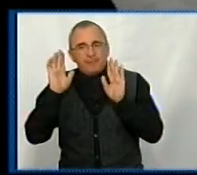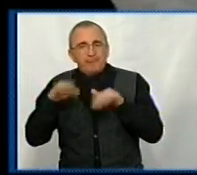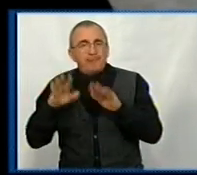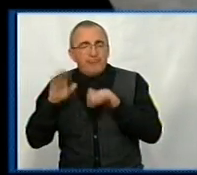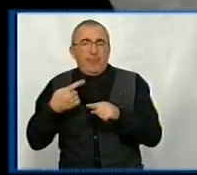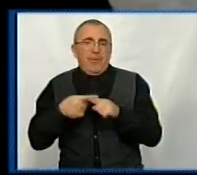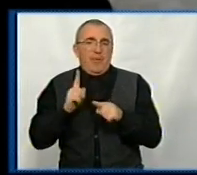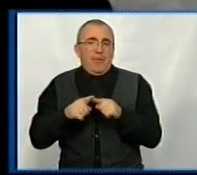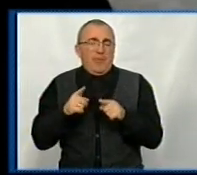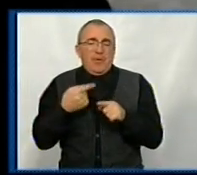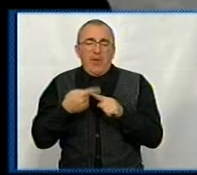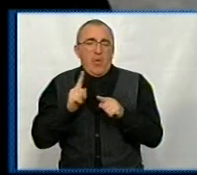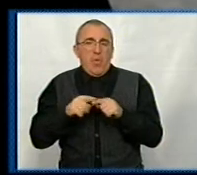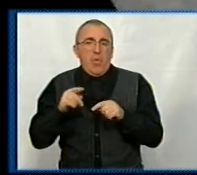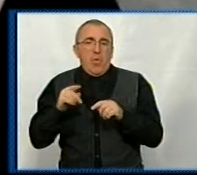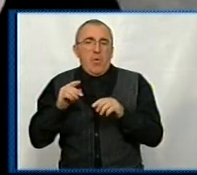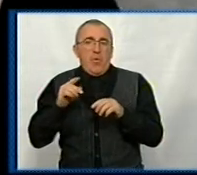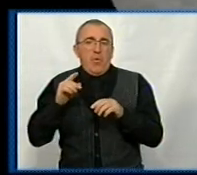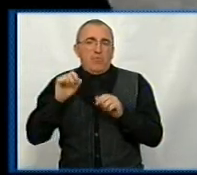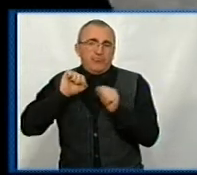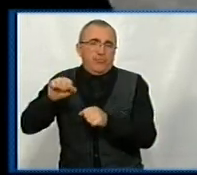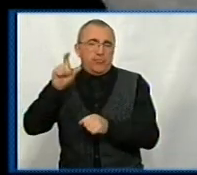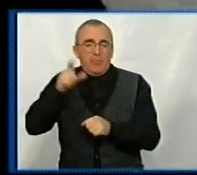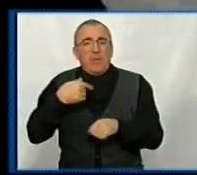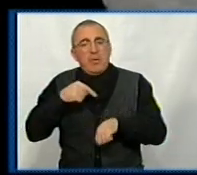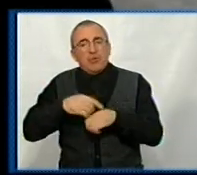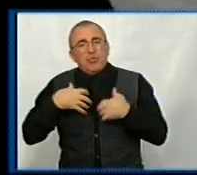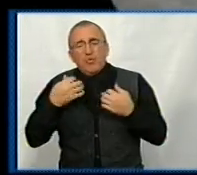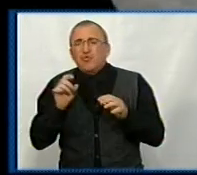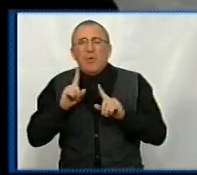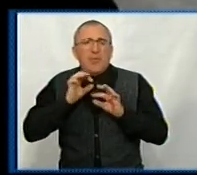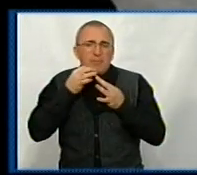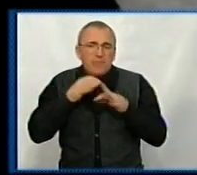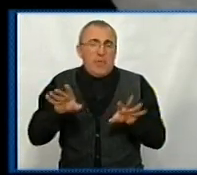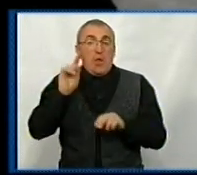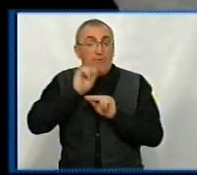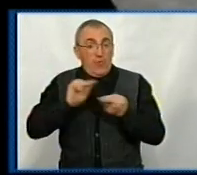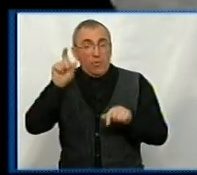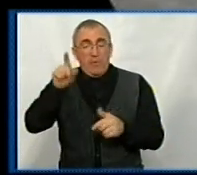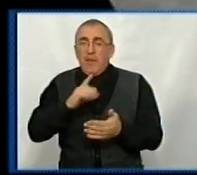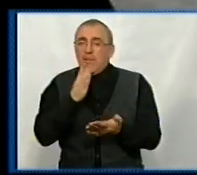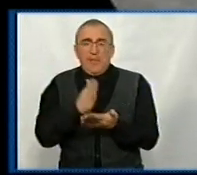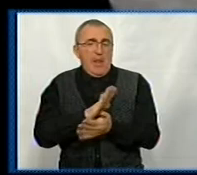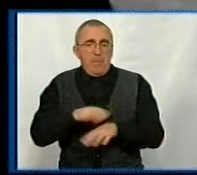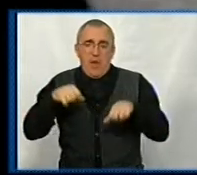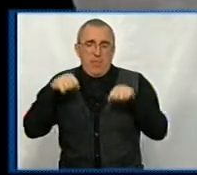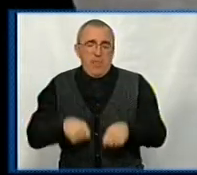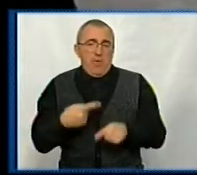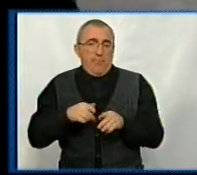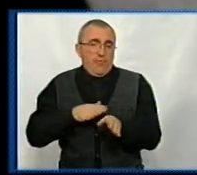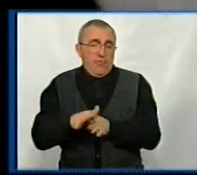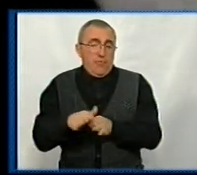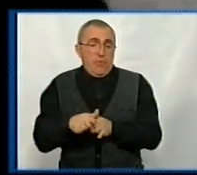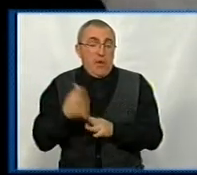Ми не будемо виправдовувати цього працівника. Тобто, чи стан здоров'я, чи що б не трапилося, вчитель не мав права так вчиняти. А коли